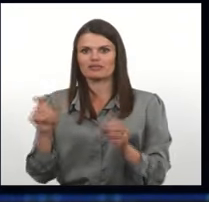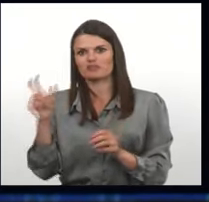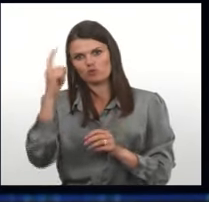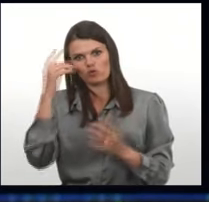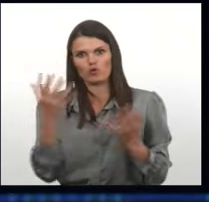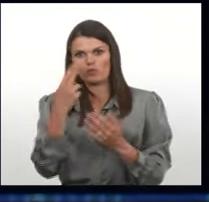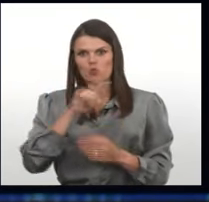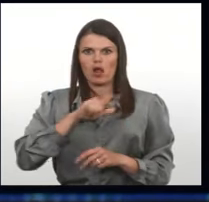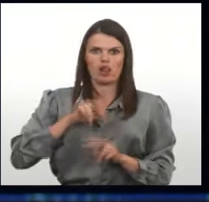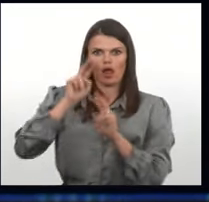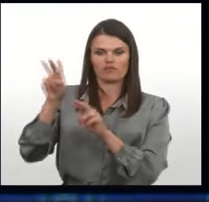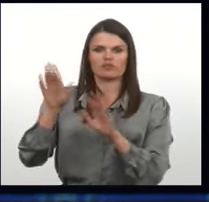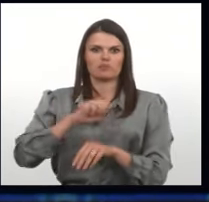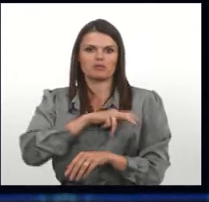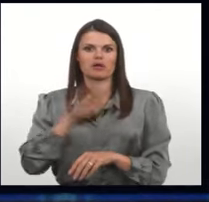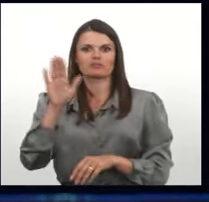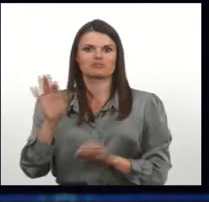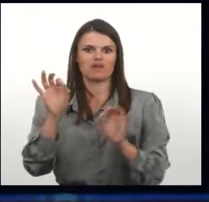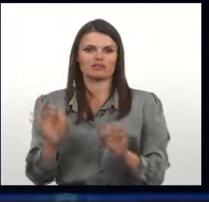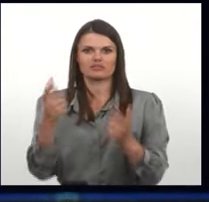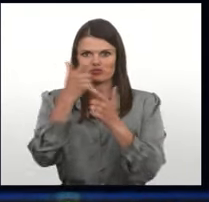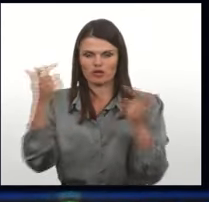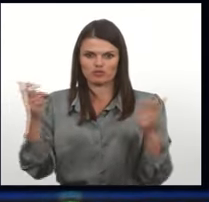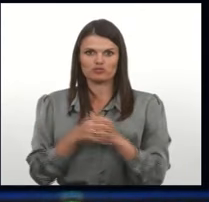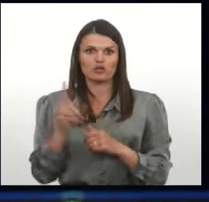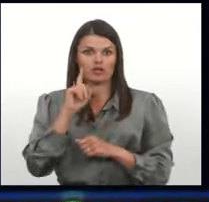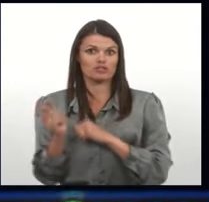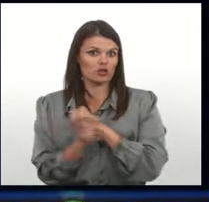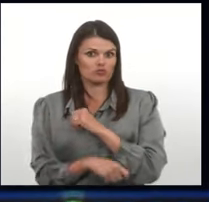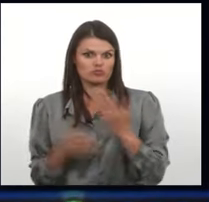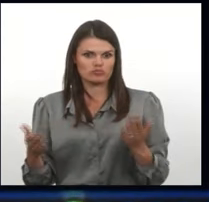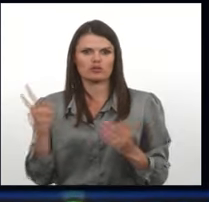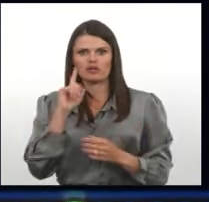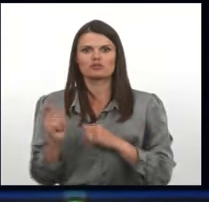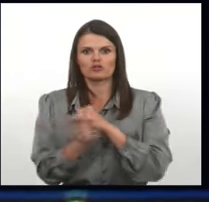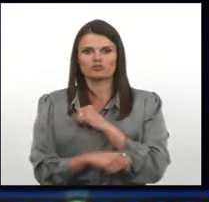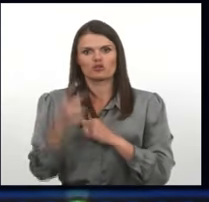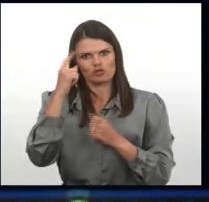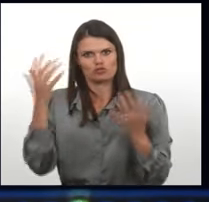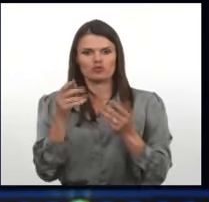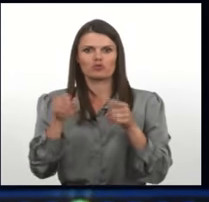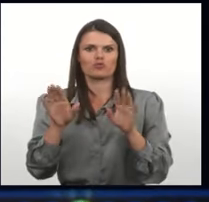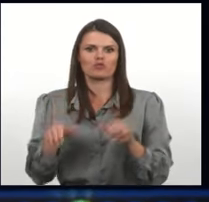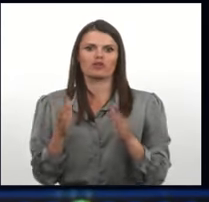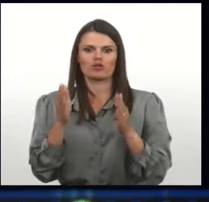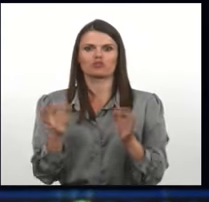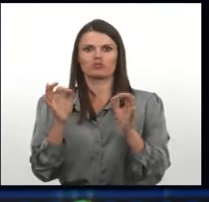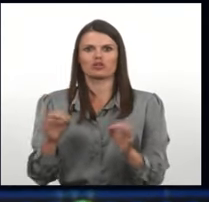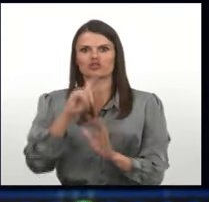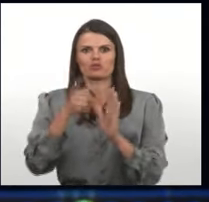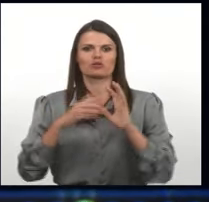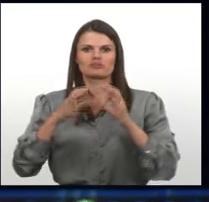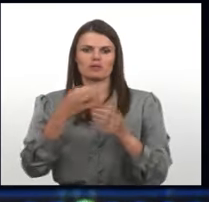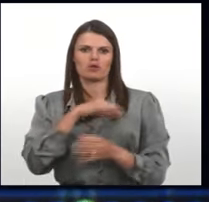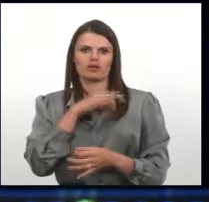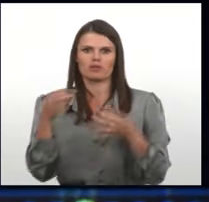no Latvijas puses par Palestīnas valstiskumu atzīšanu. Un Izraels sodīšana? Izraels sodīšana, es domāju, ka tur varētu būt patiešām jautājums starptautiskajai